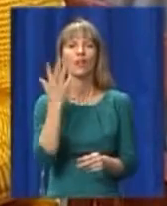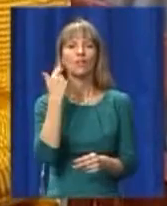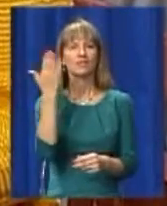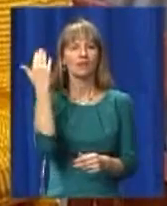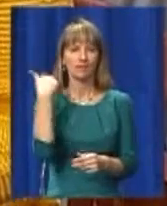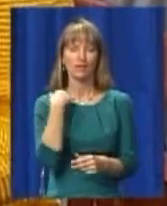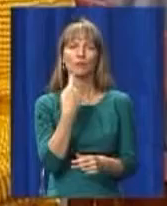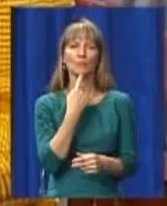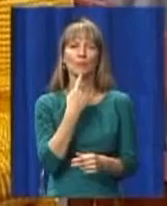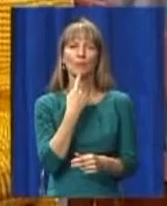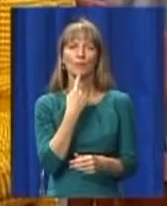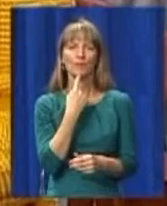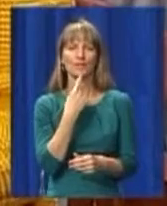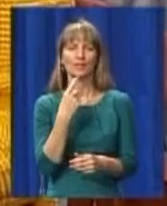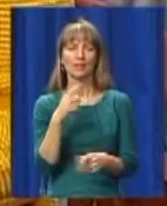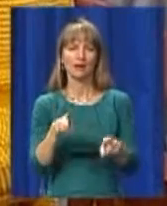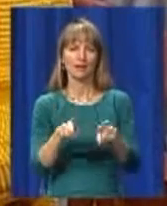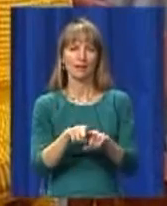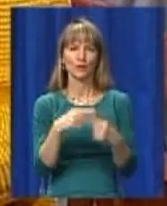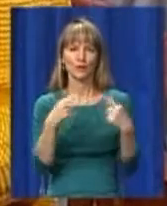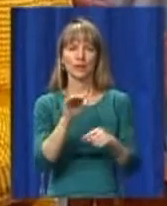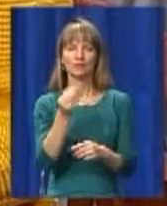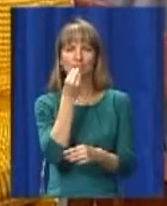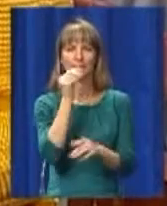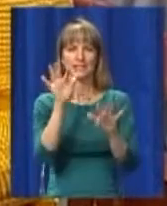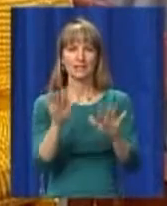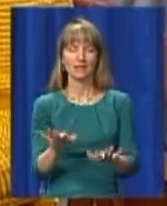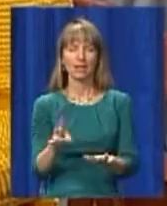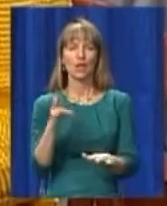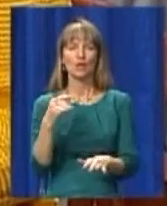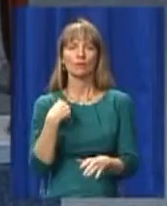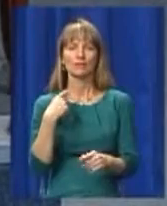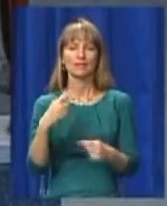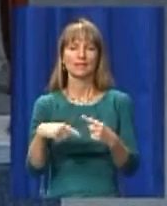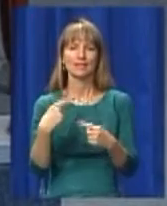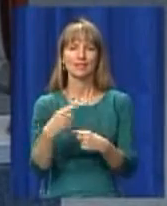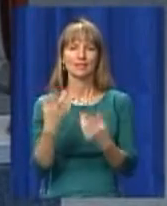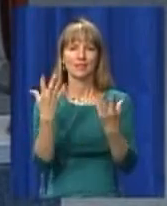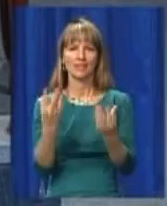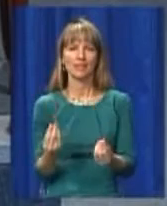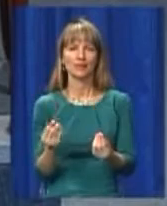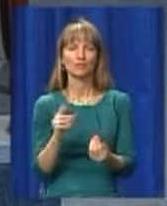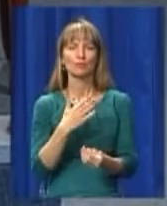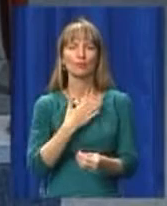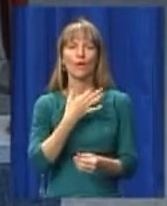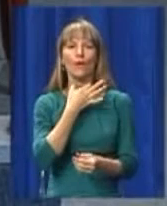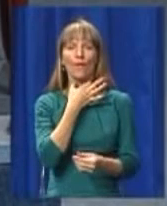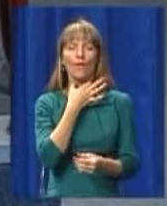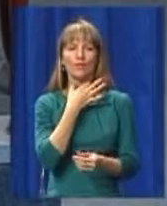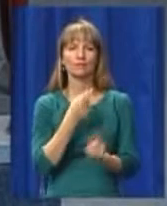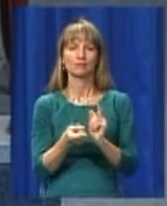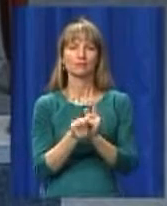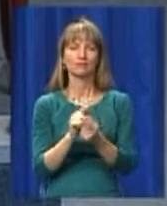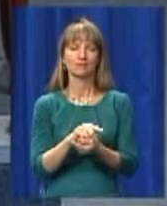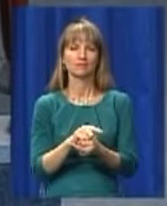давно я, звичайно, пробувала якийсь будь-який діти сніг вкуштувати, але мені щось наступного дня, щось моє горло стало трошки